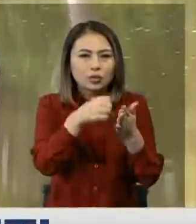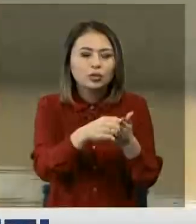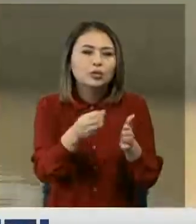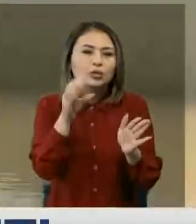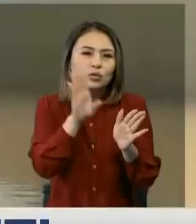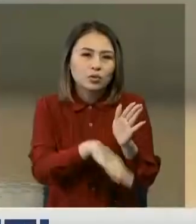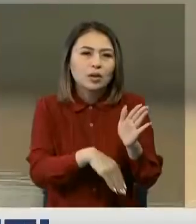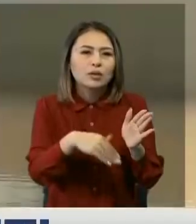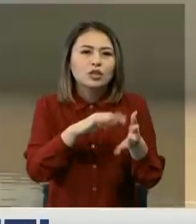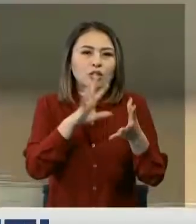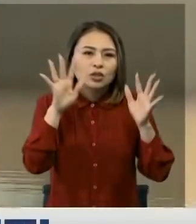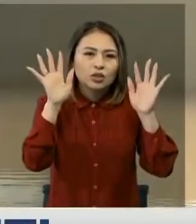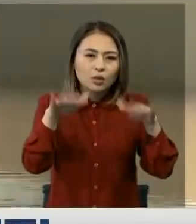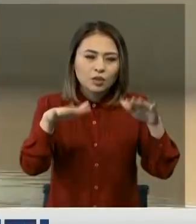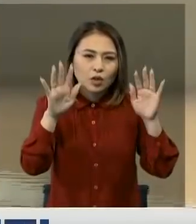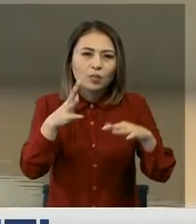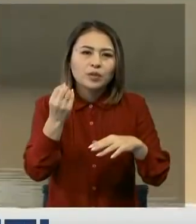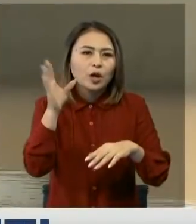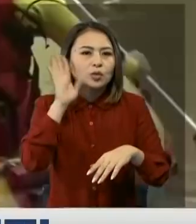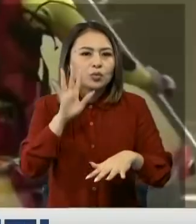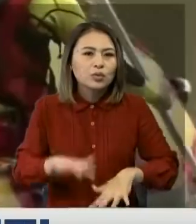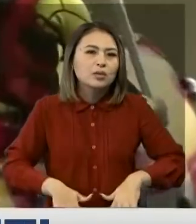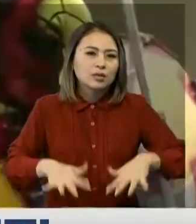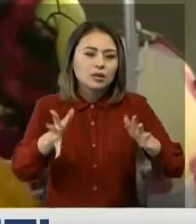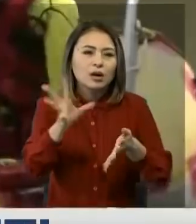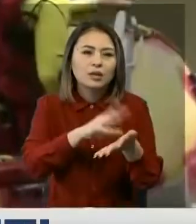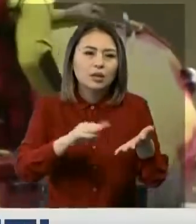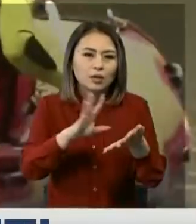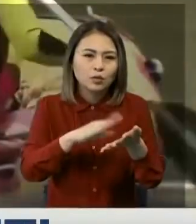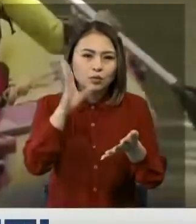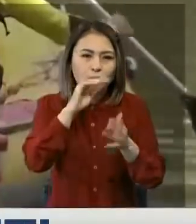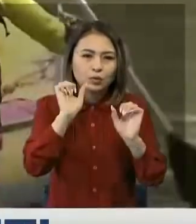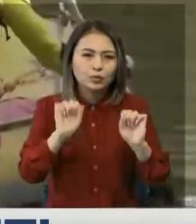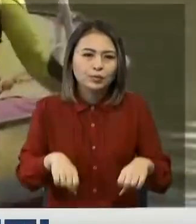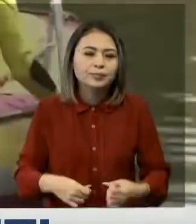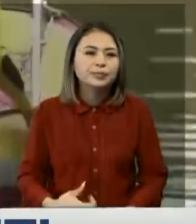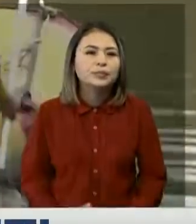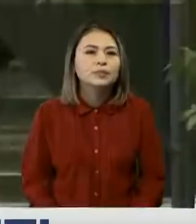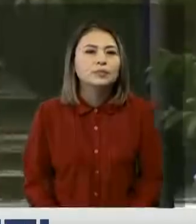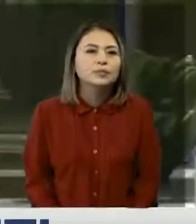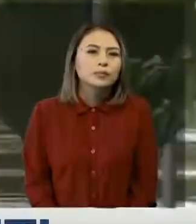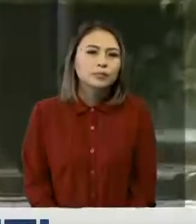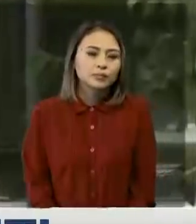де күрделене түседі, яғни жаңбыр жауып тағы су тасқыны қайталануы мүмкін.